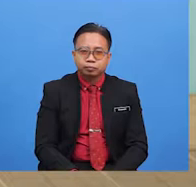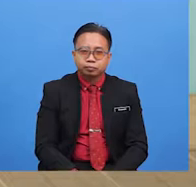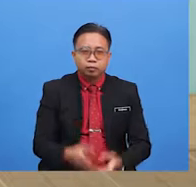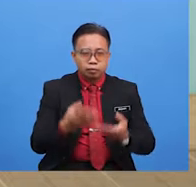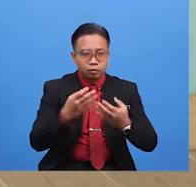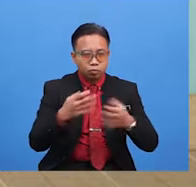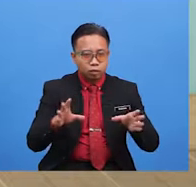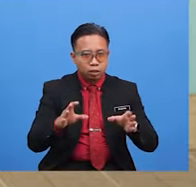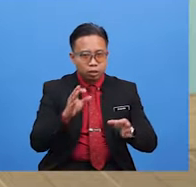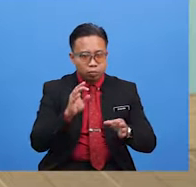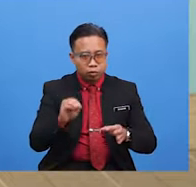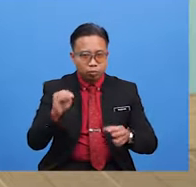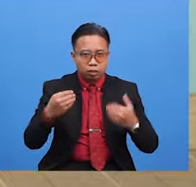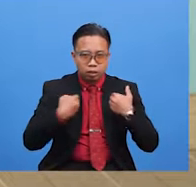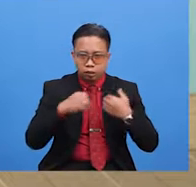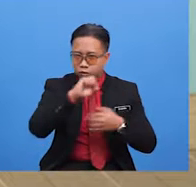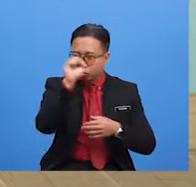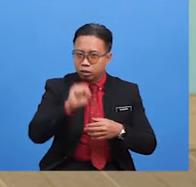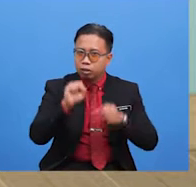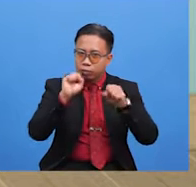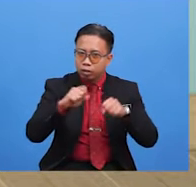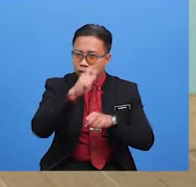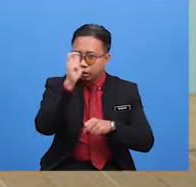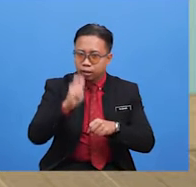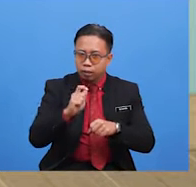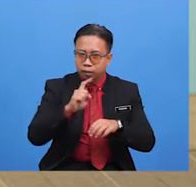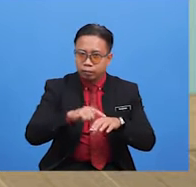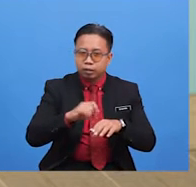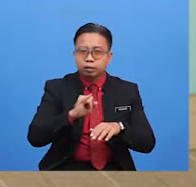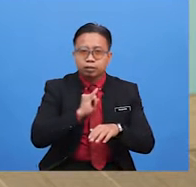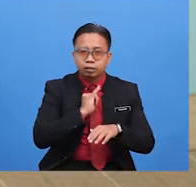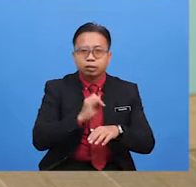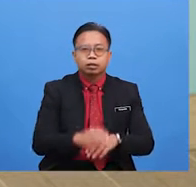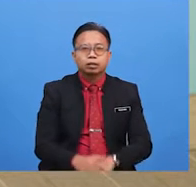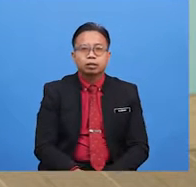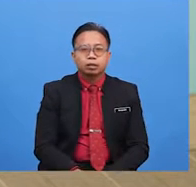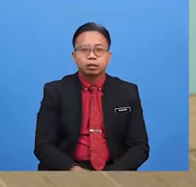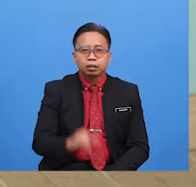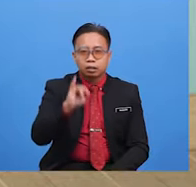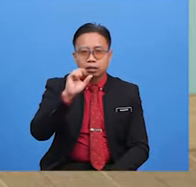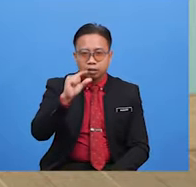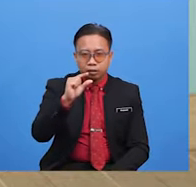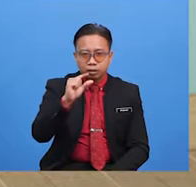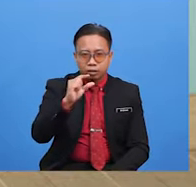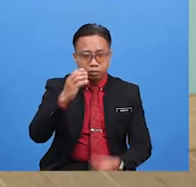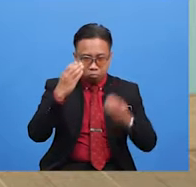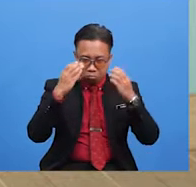Sekiranya murid-murid mempunyai soalan, bolehlah bertanyakan saya di akaun IG peribadi saya